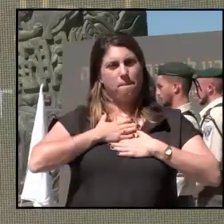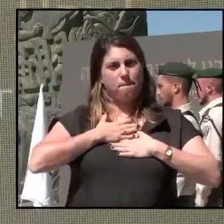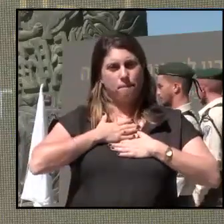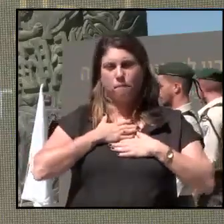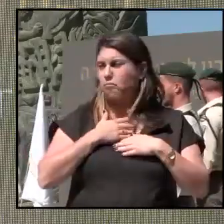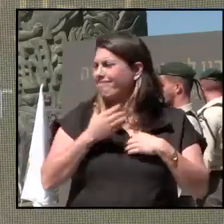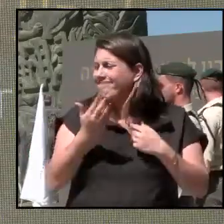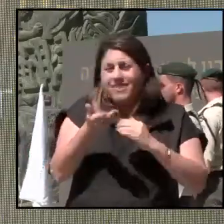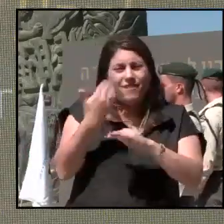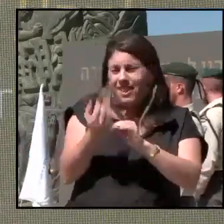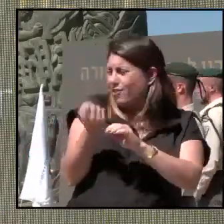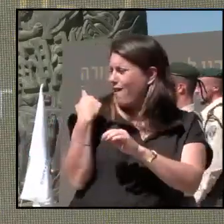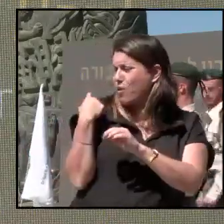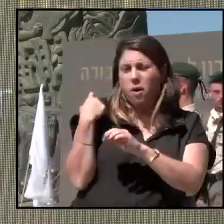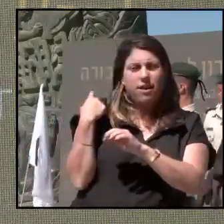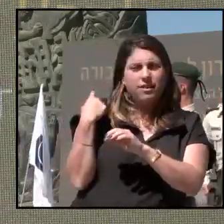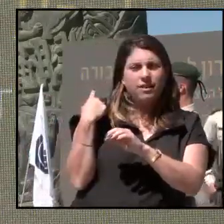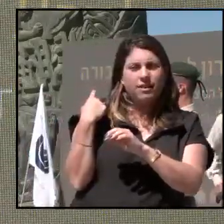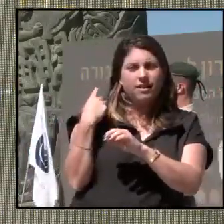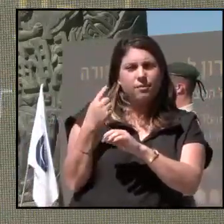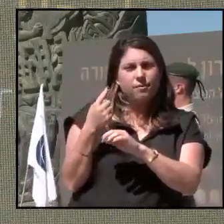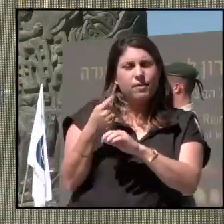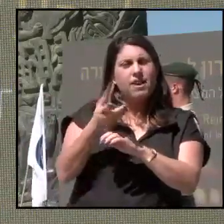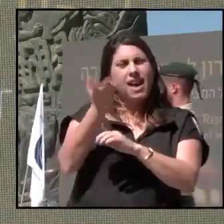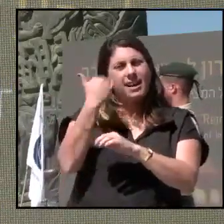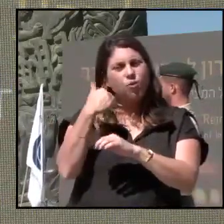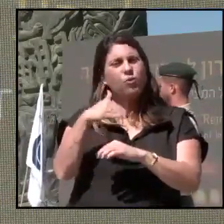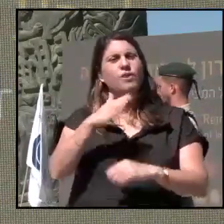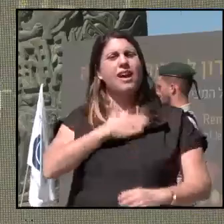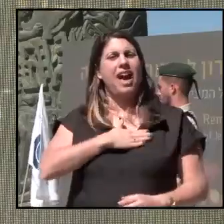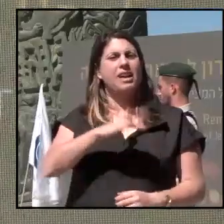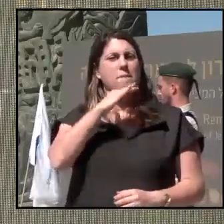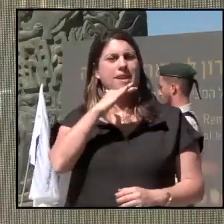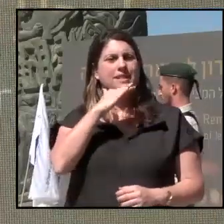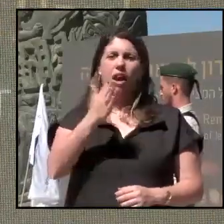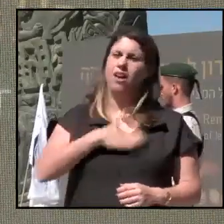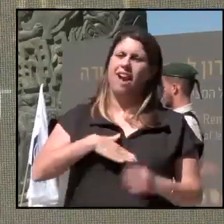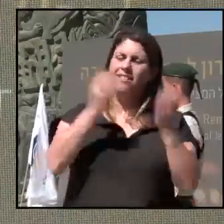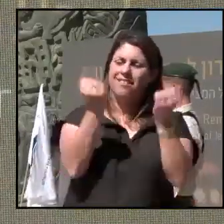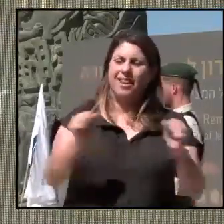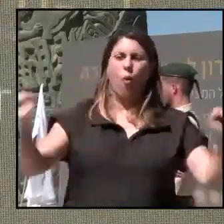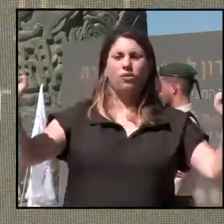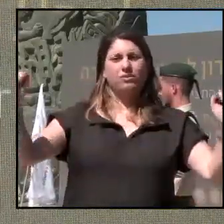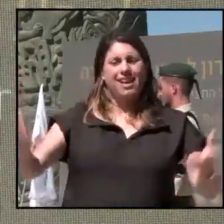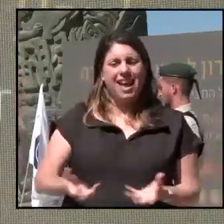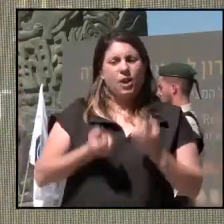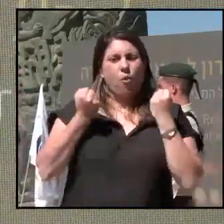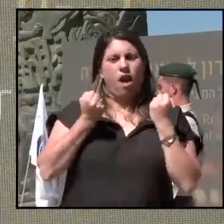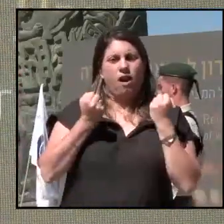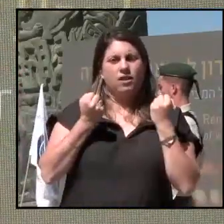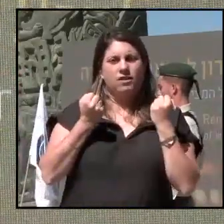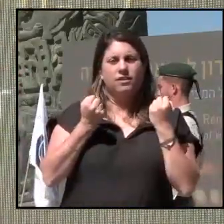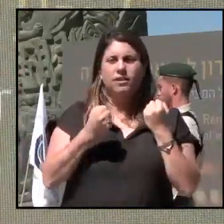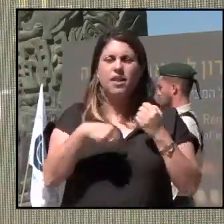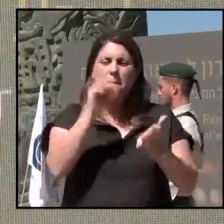רק לפני שבוע ימים היינו מצויים בעיצומו של חג הפסח, חג החירות והגאולה. בעיתונות